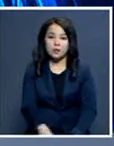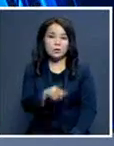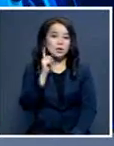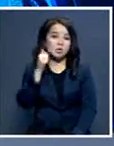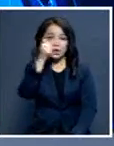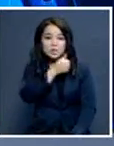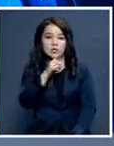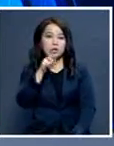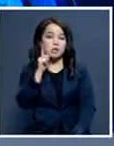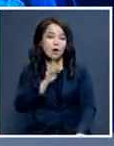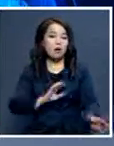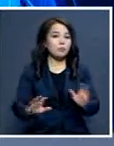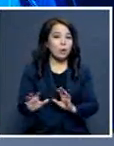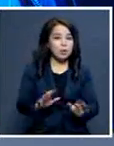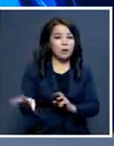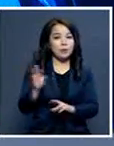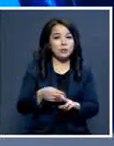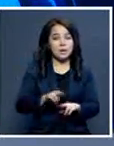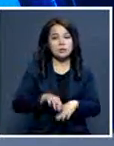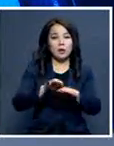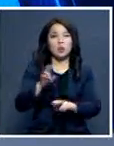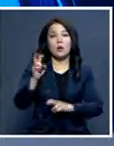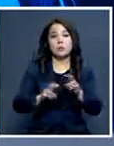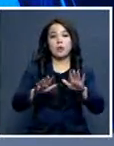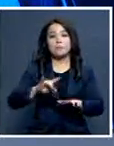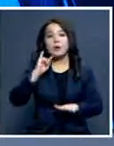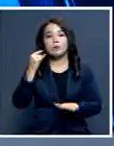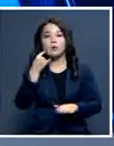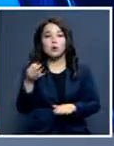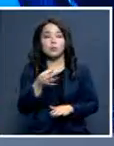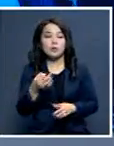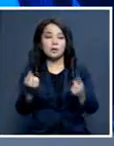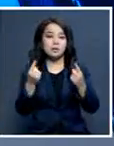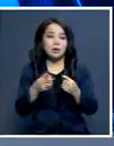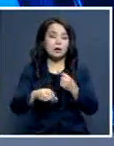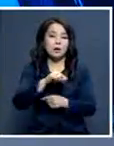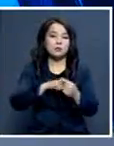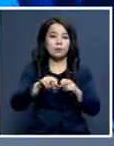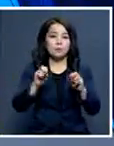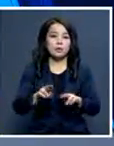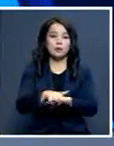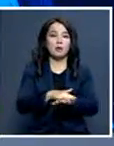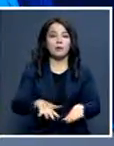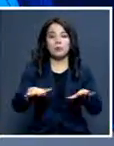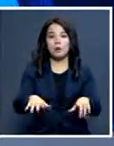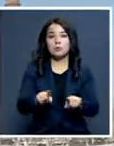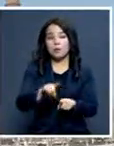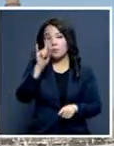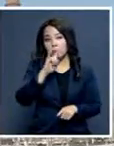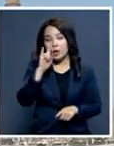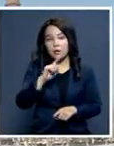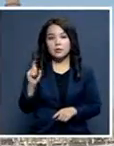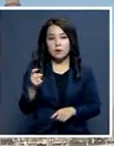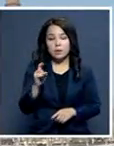Жастар жылында жастарға қамқорлық жасауды өндірісі өркен жайған Павлодар облысындағы ірі кәсіпорындар бастап кетті. Бүгін жергілікті мұнай химия